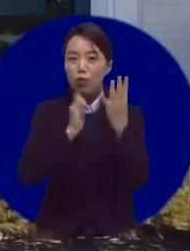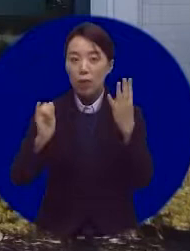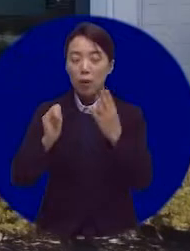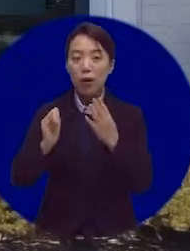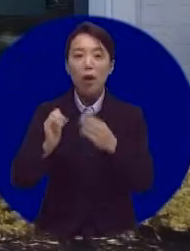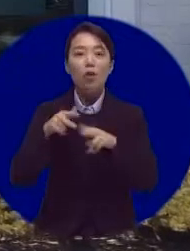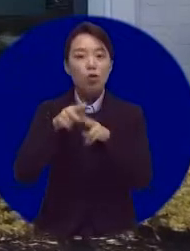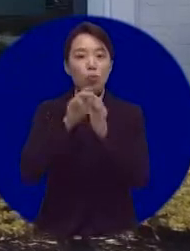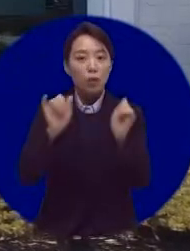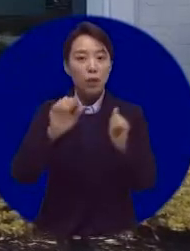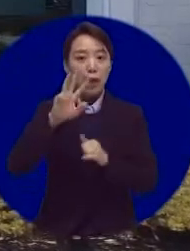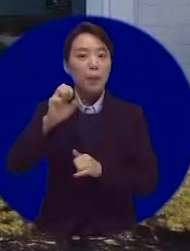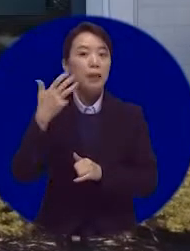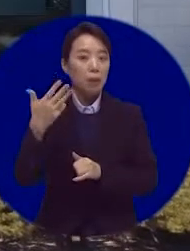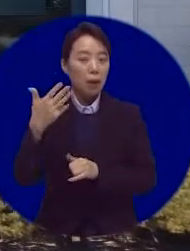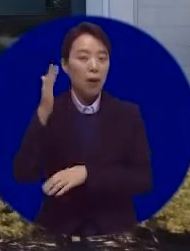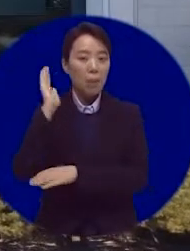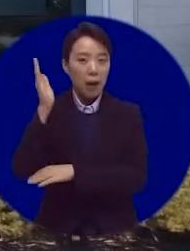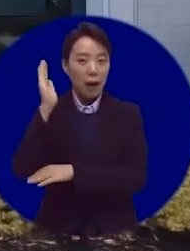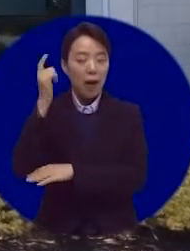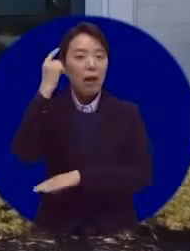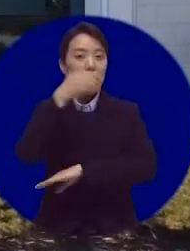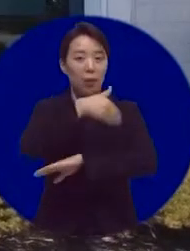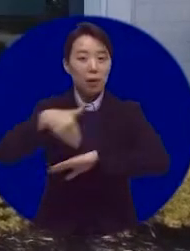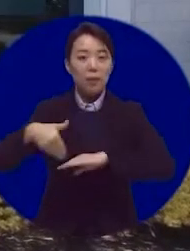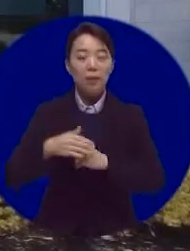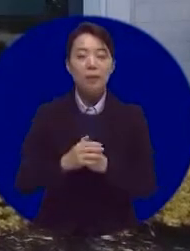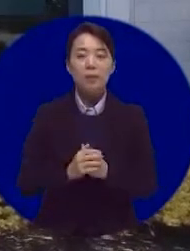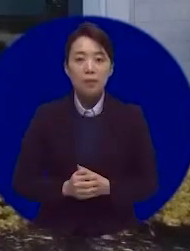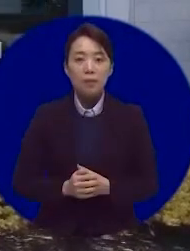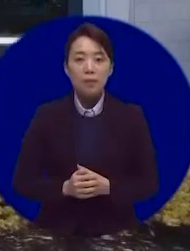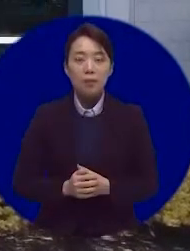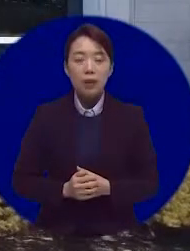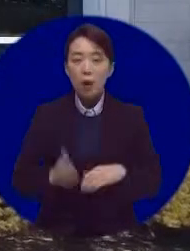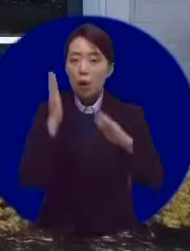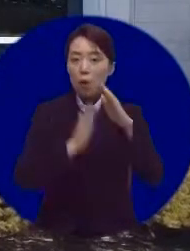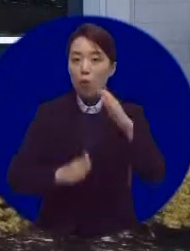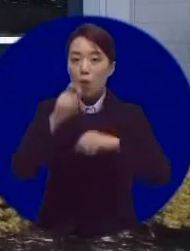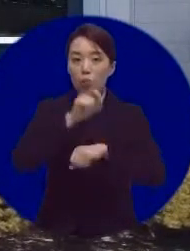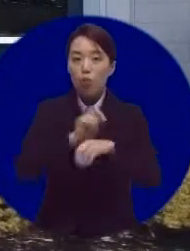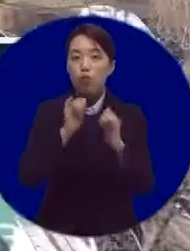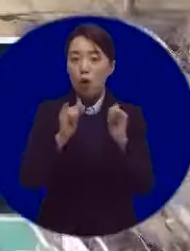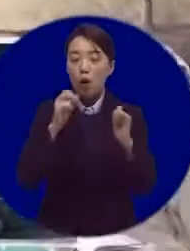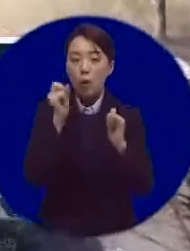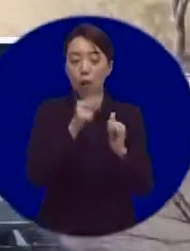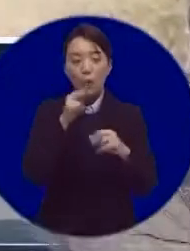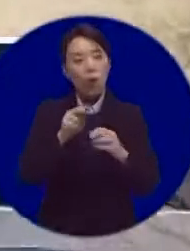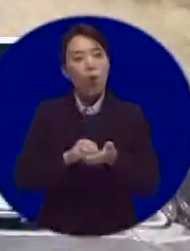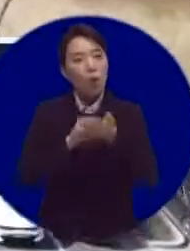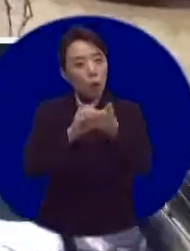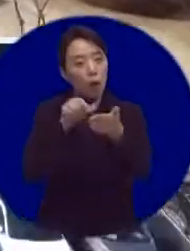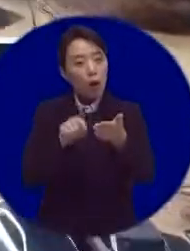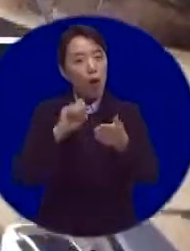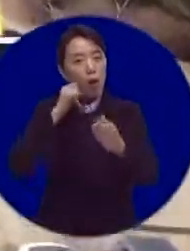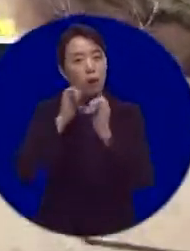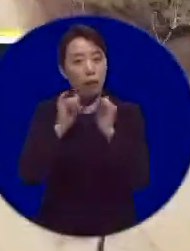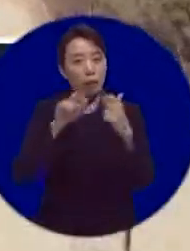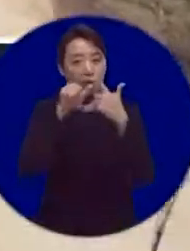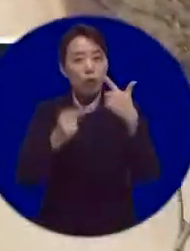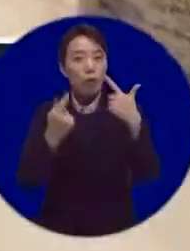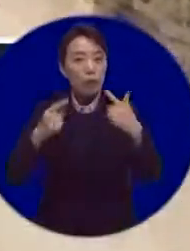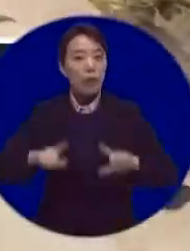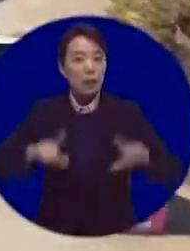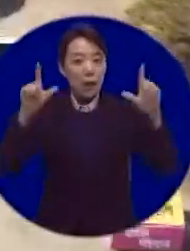후보자가 84회의 방송 연설을 실시할 예정입니다. 공무원 등 입후보 제한직에 있는 사람이 오는 6월